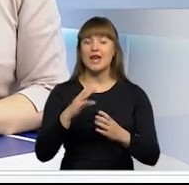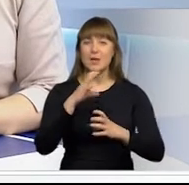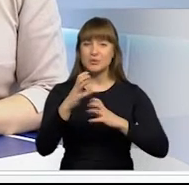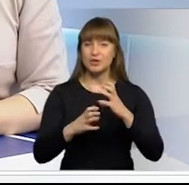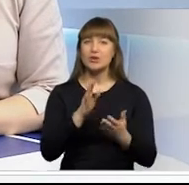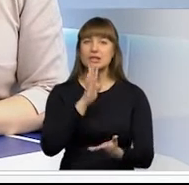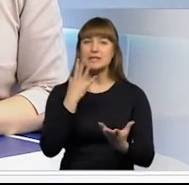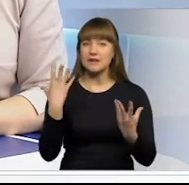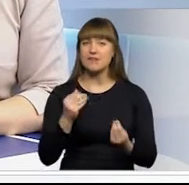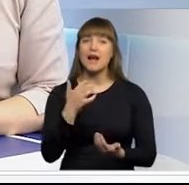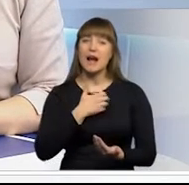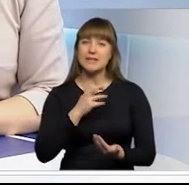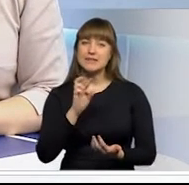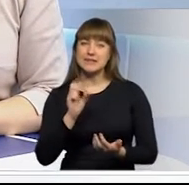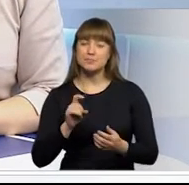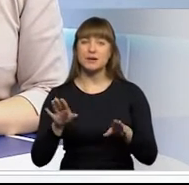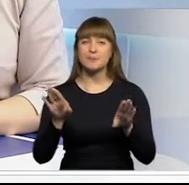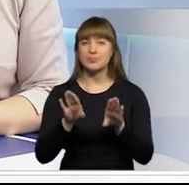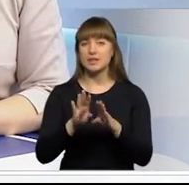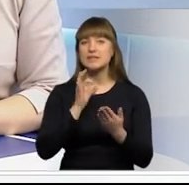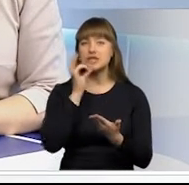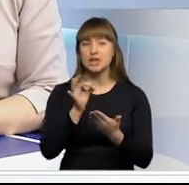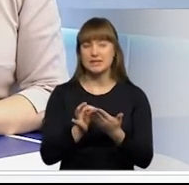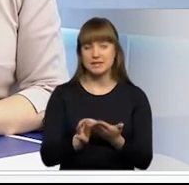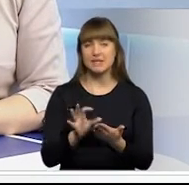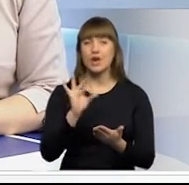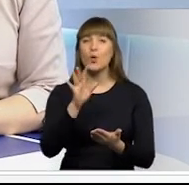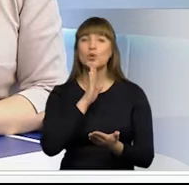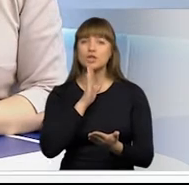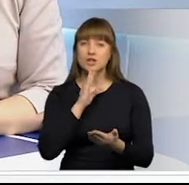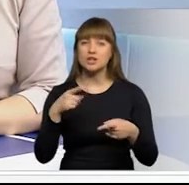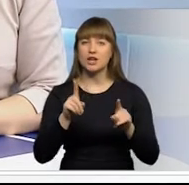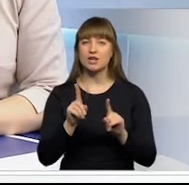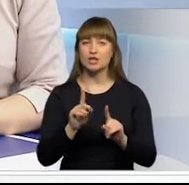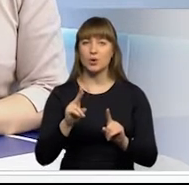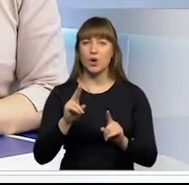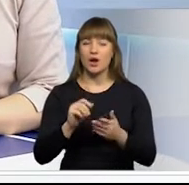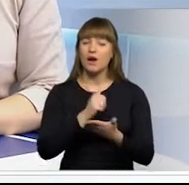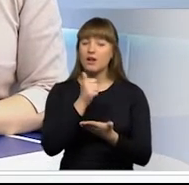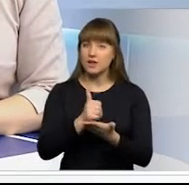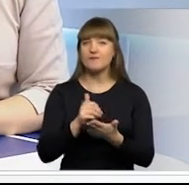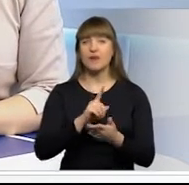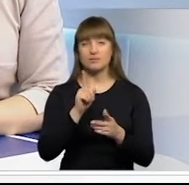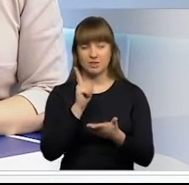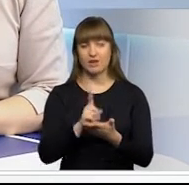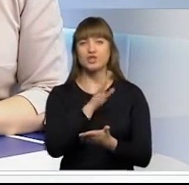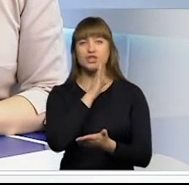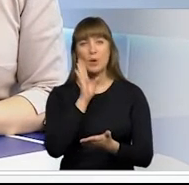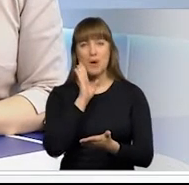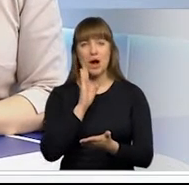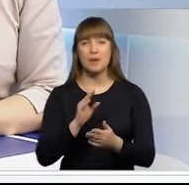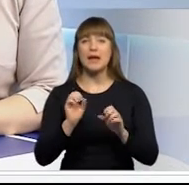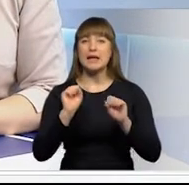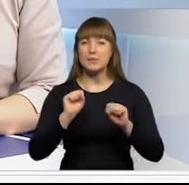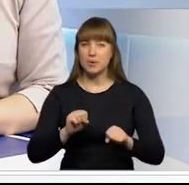Но хотелось бы все-таки сначала сказать о женщинах, да, что все-таки прерогатива здесь, конечно, мамам. И право на